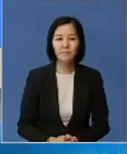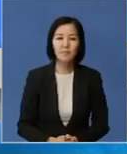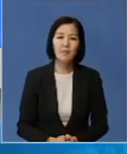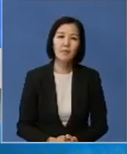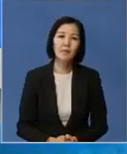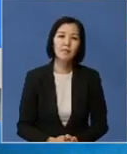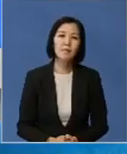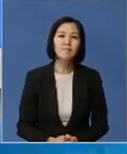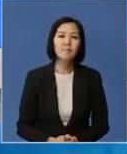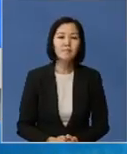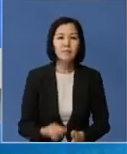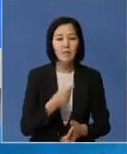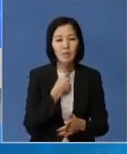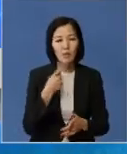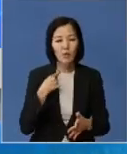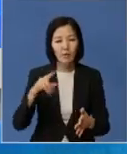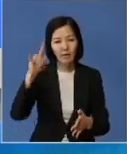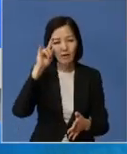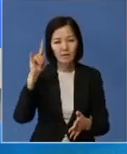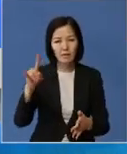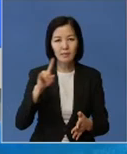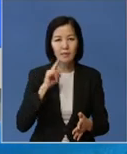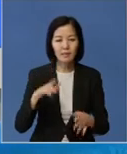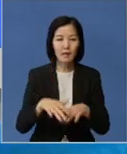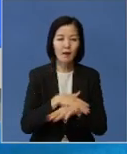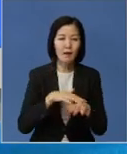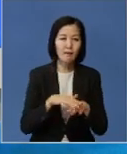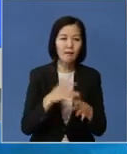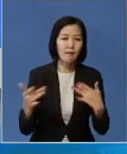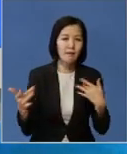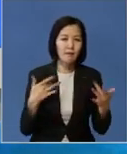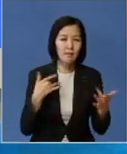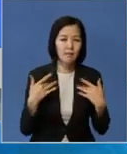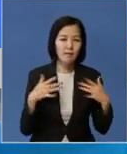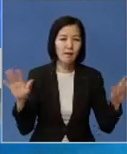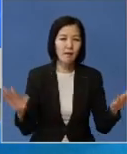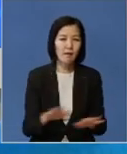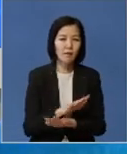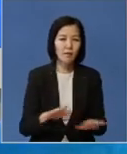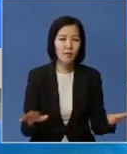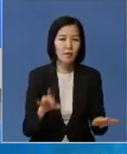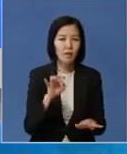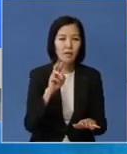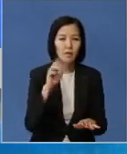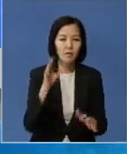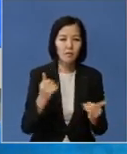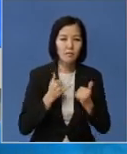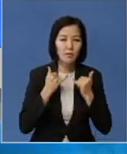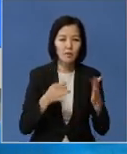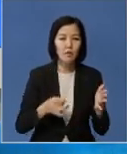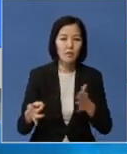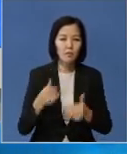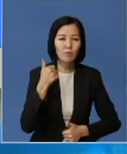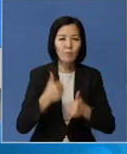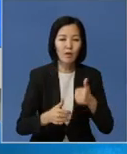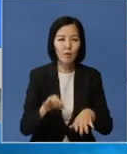Рухы дәнеш жаңғырат, ұрпақ арнап ән салады. Талғарында Қазақстанның халық әртісі, әнші композитор Дәнеш Рақшевтің құрметіне